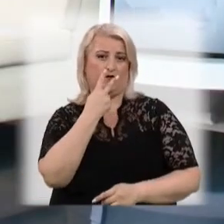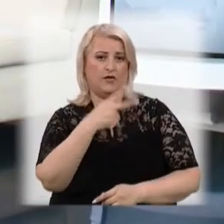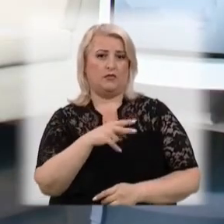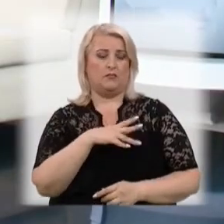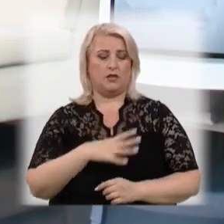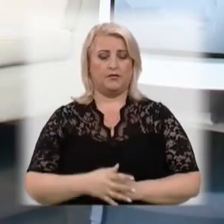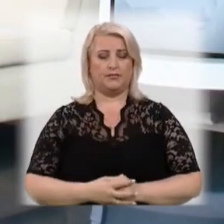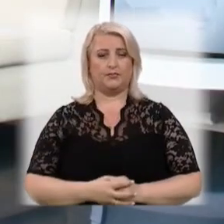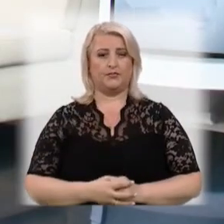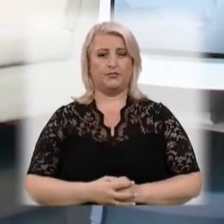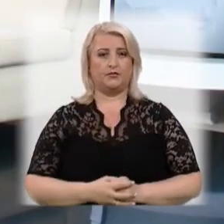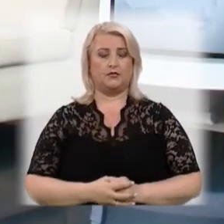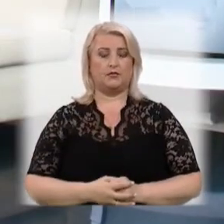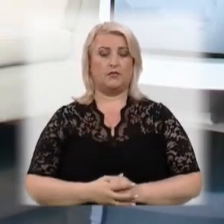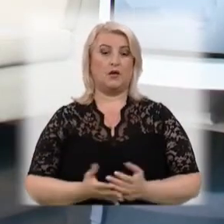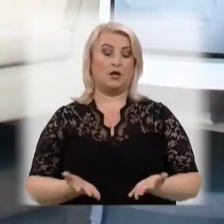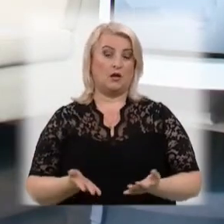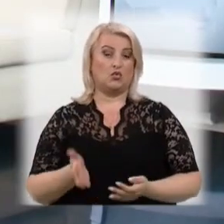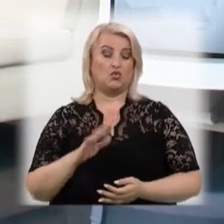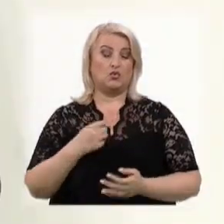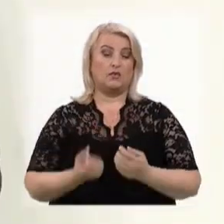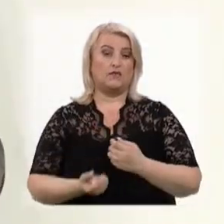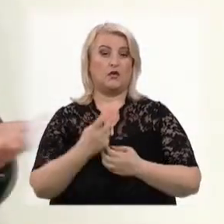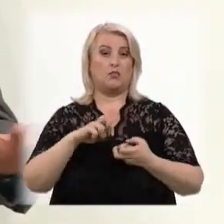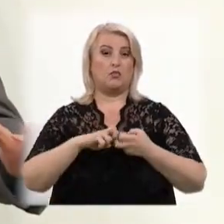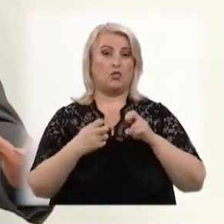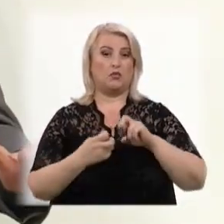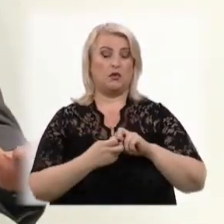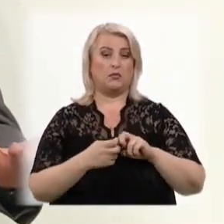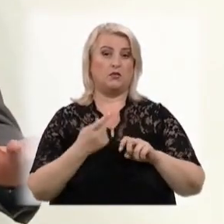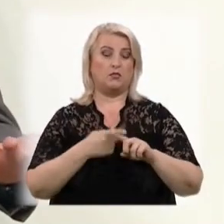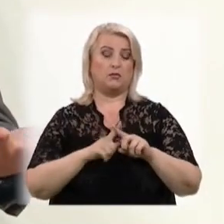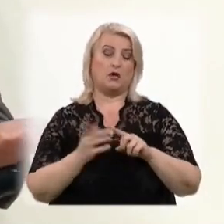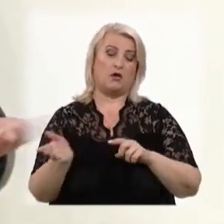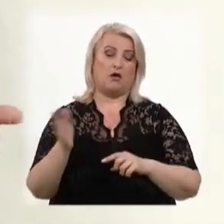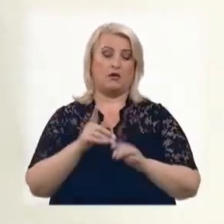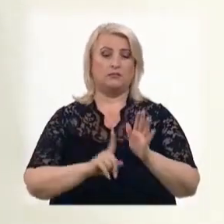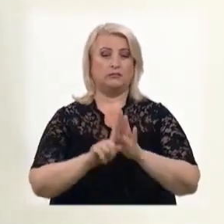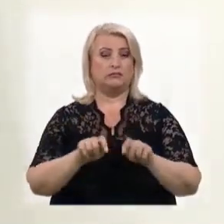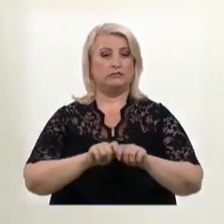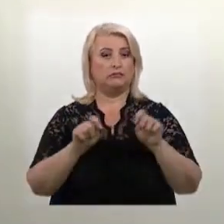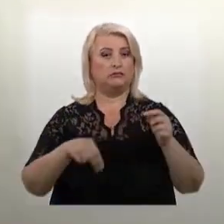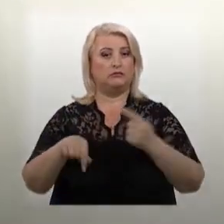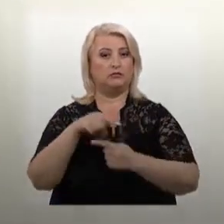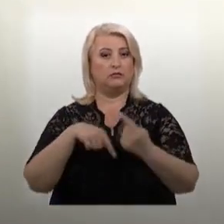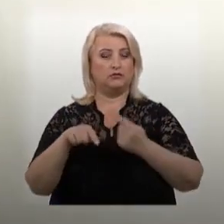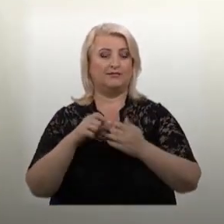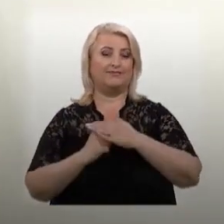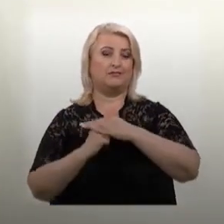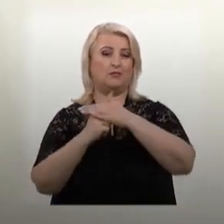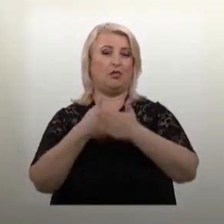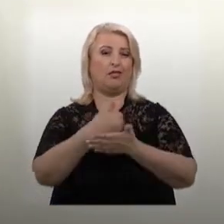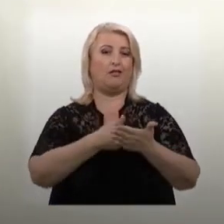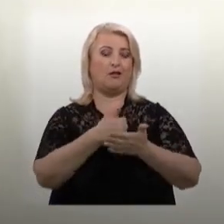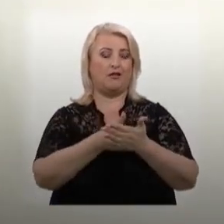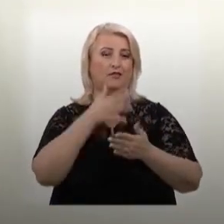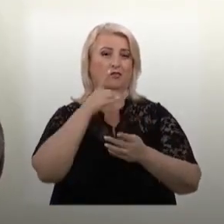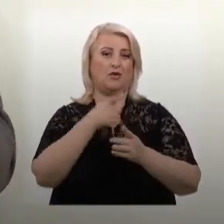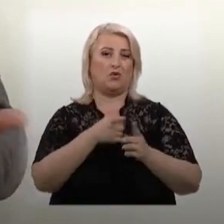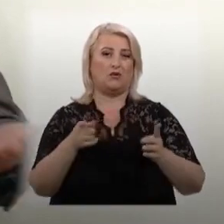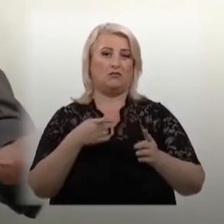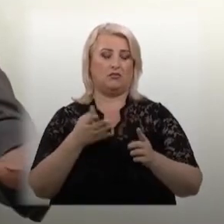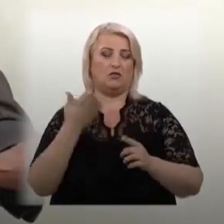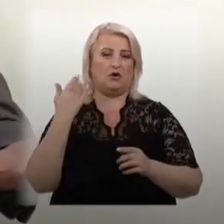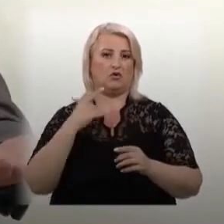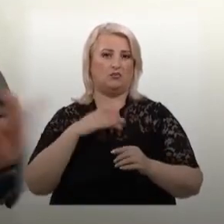Zăpada păstra starea și atunci noi întâlnim o problemă că cei care azi începi afacerea văzuse pe like urăști perioada păr înainte mai